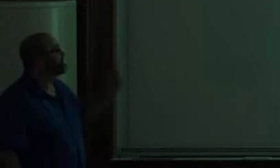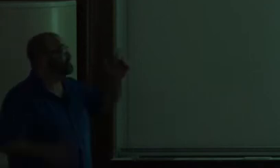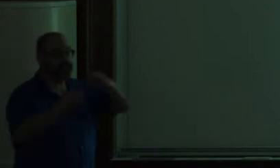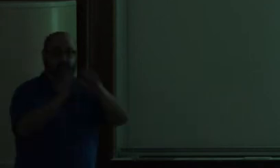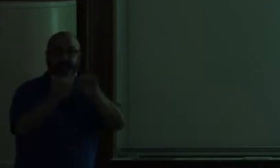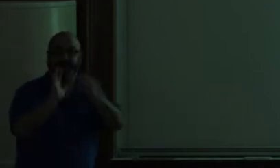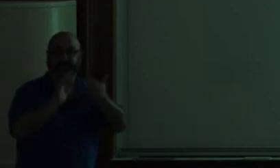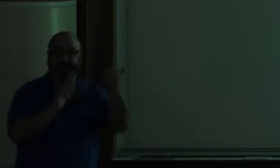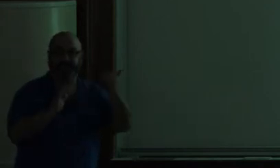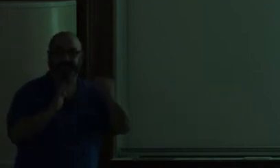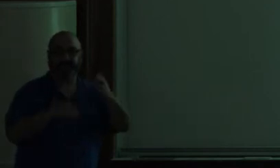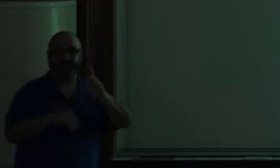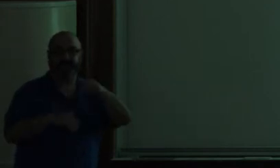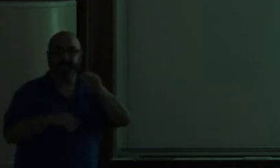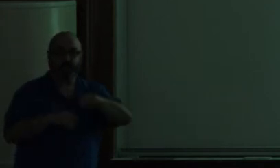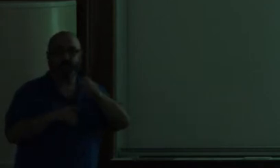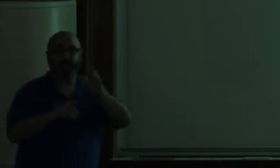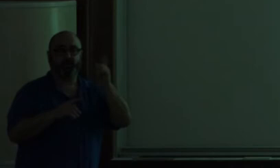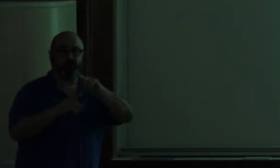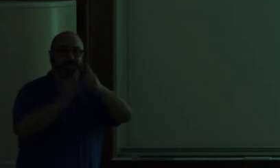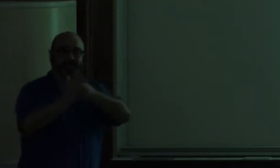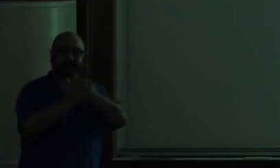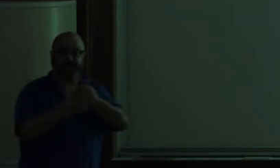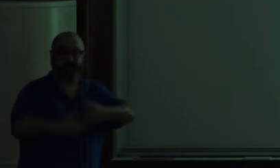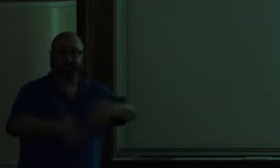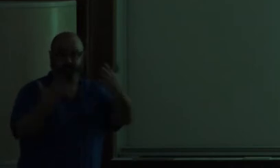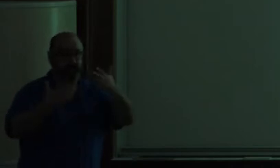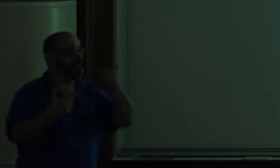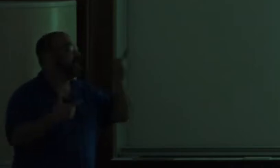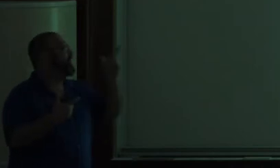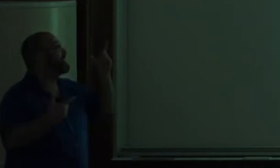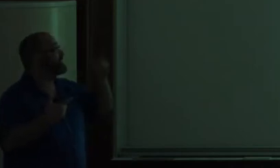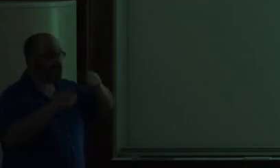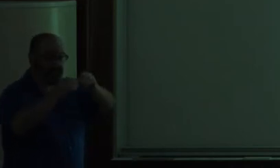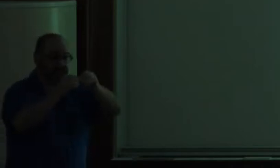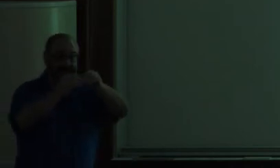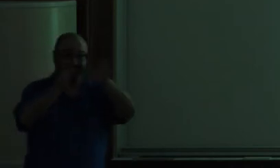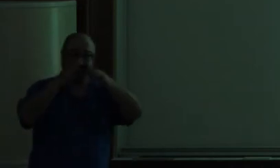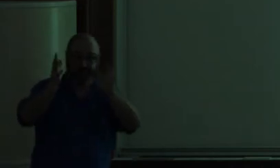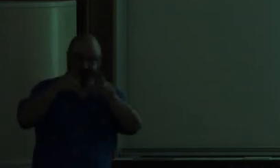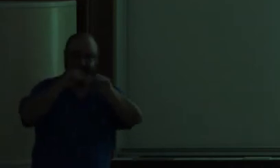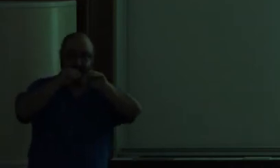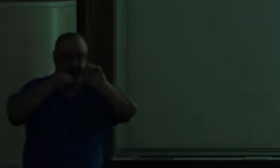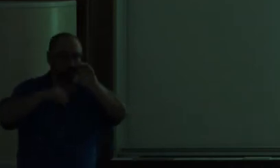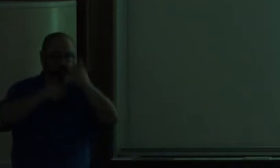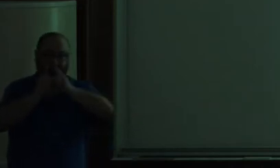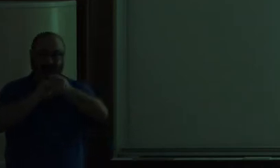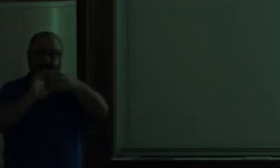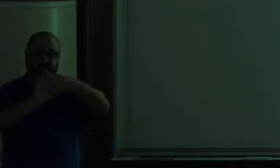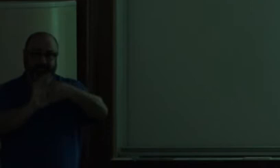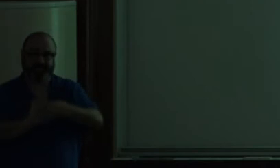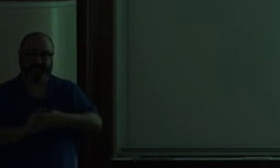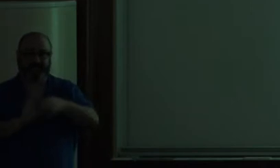L'unpacking permet aussi de prendre un itérable quelconque et d'éparpiller ses composants comme autant de paramètres d'une